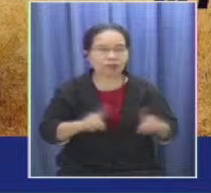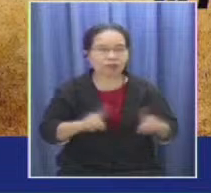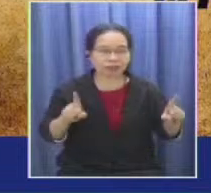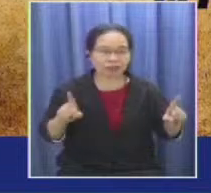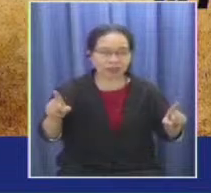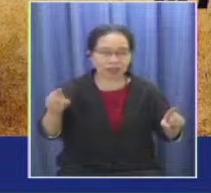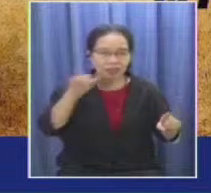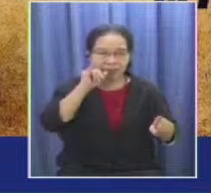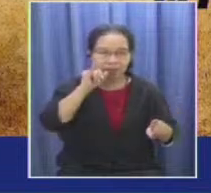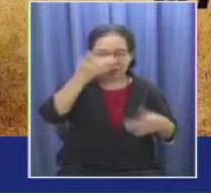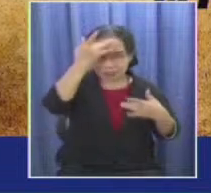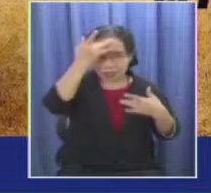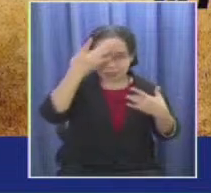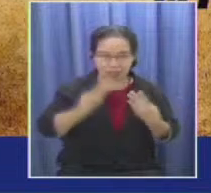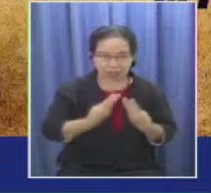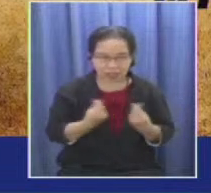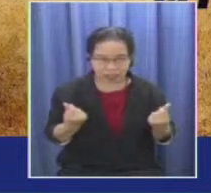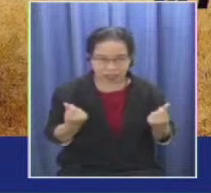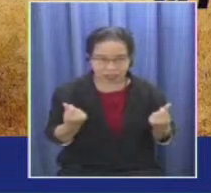anaso wo amanie bia na wo